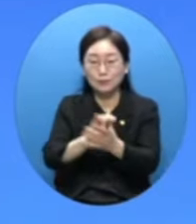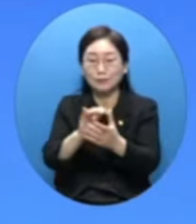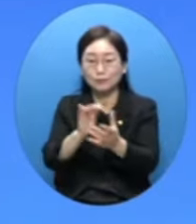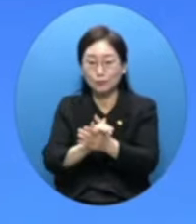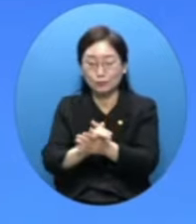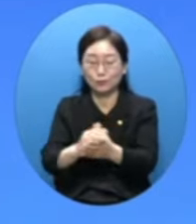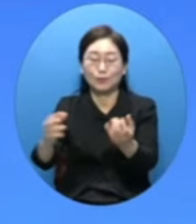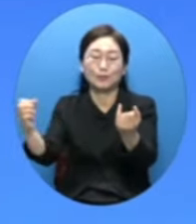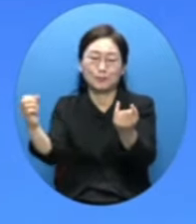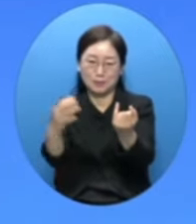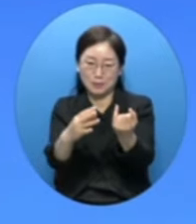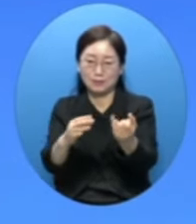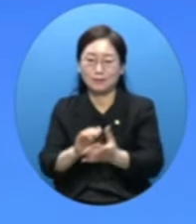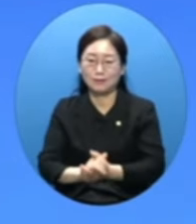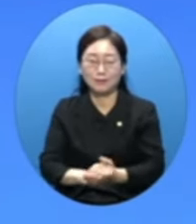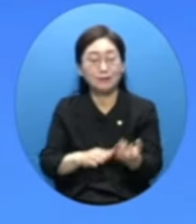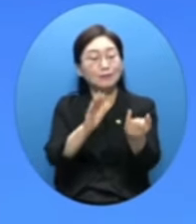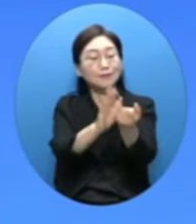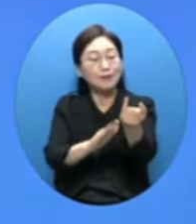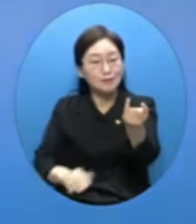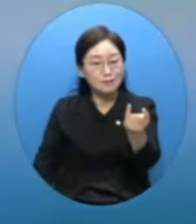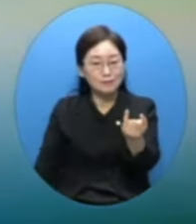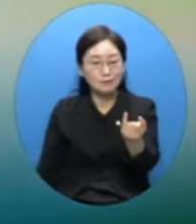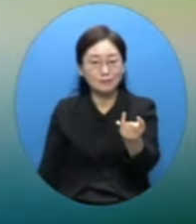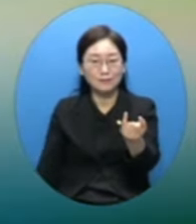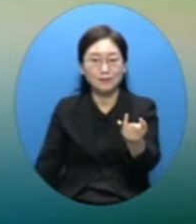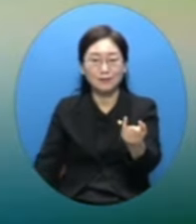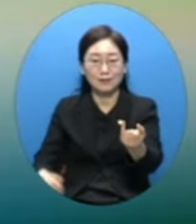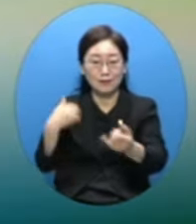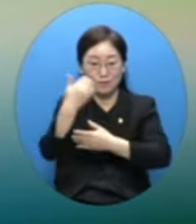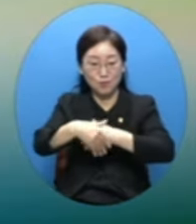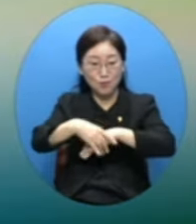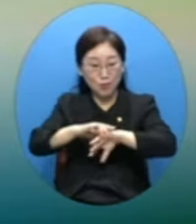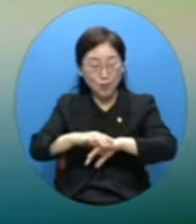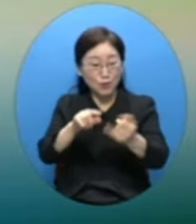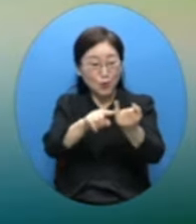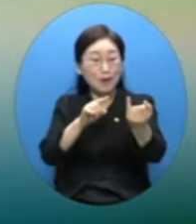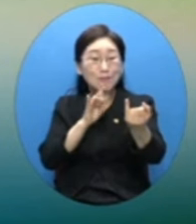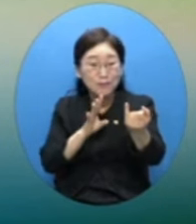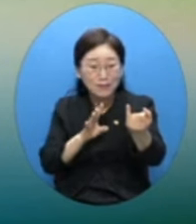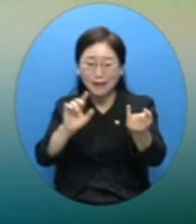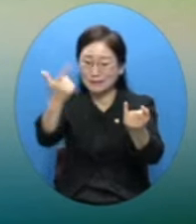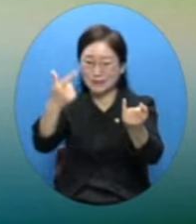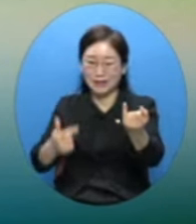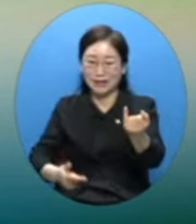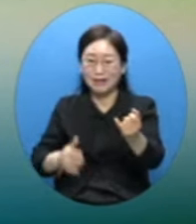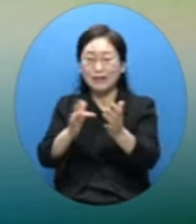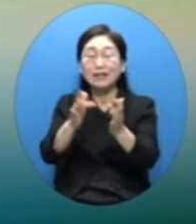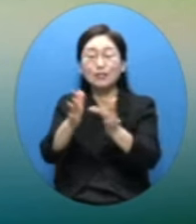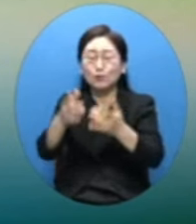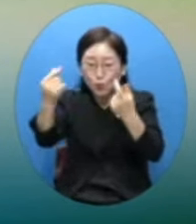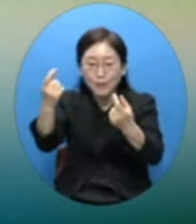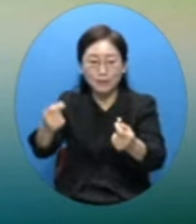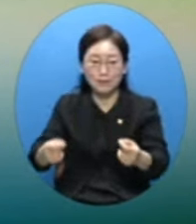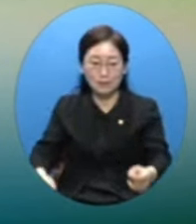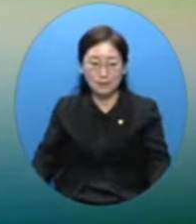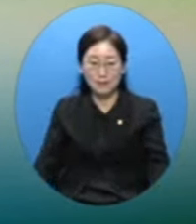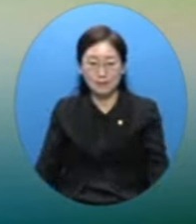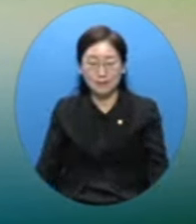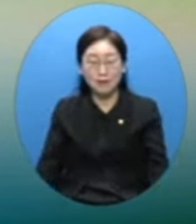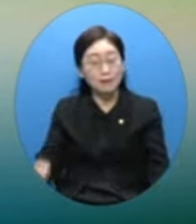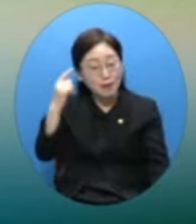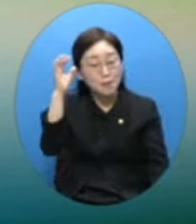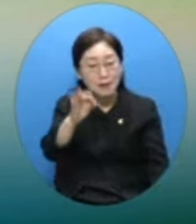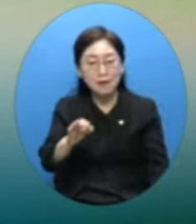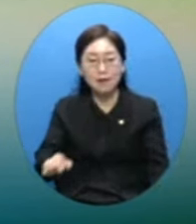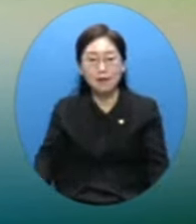이런 말을 했습니다 존이 전신 마비된 사람은 너뿐만이 아니야 예수님도 전심 마비가 되셨어 생각해